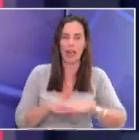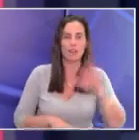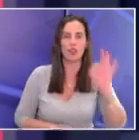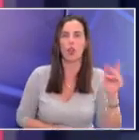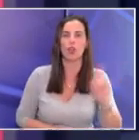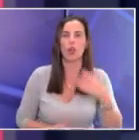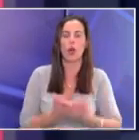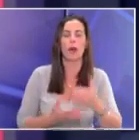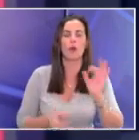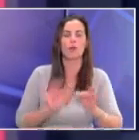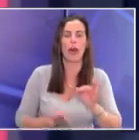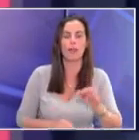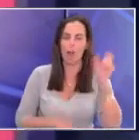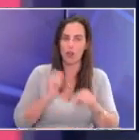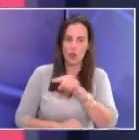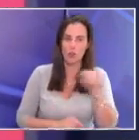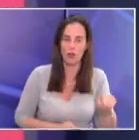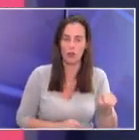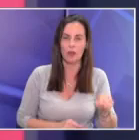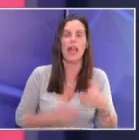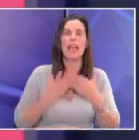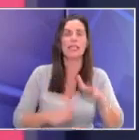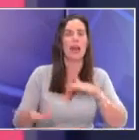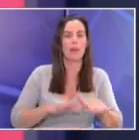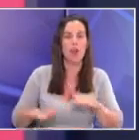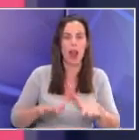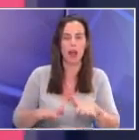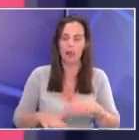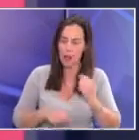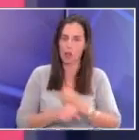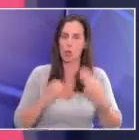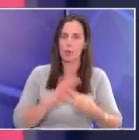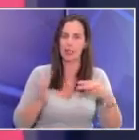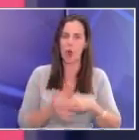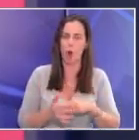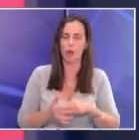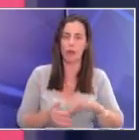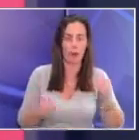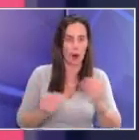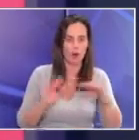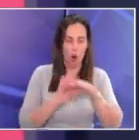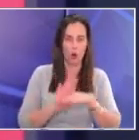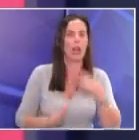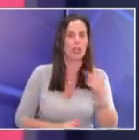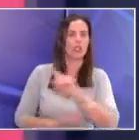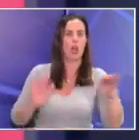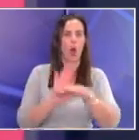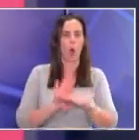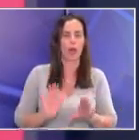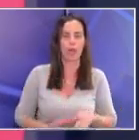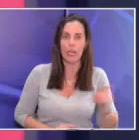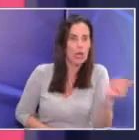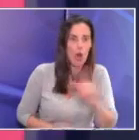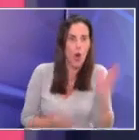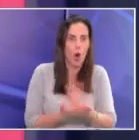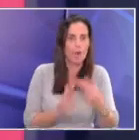של היועץ המשפטי לממשלה ואנשיו, לסייע לממשלה, להוביל מדיניות, ואם משהו לא חוקתי, להגיד שהוא לא חוקתי. היא